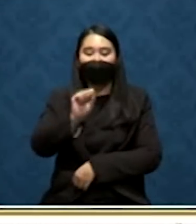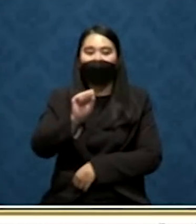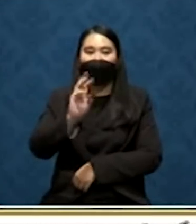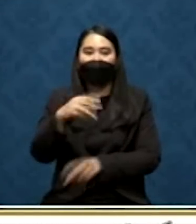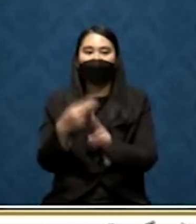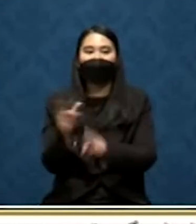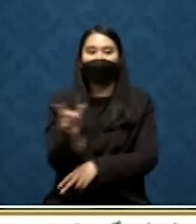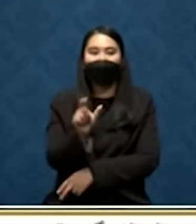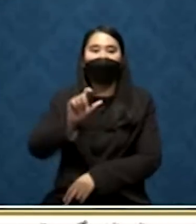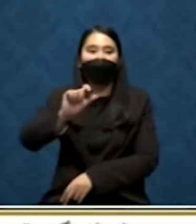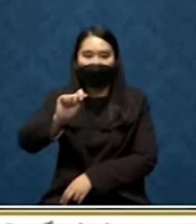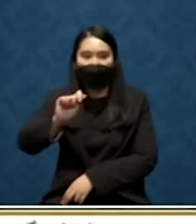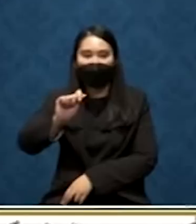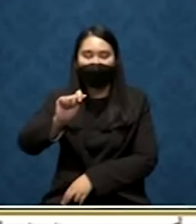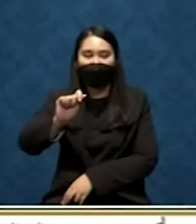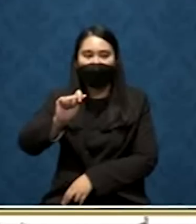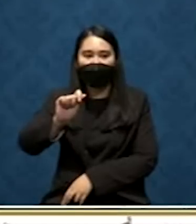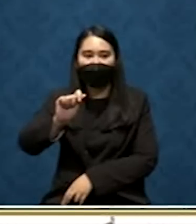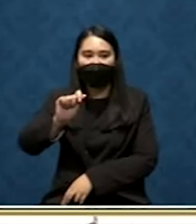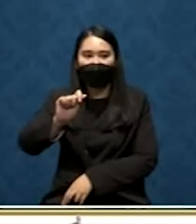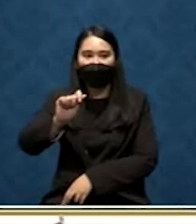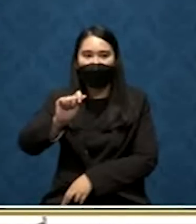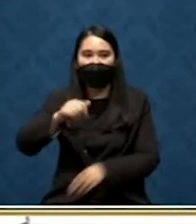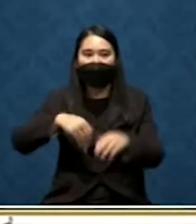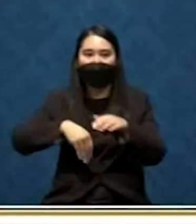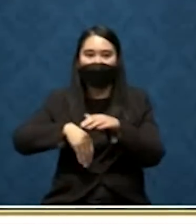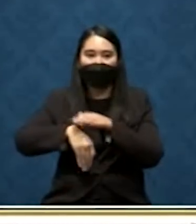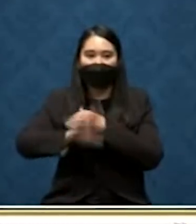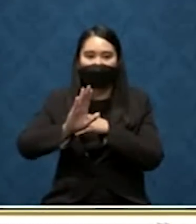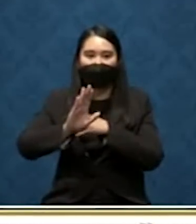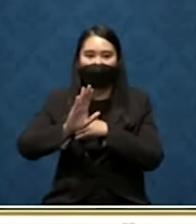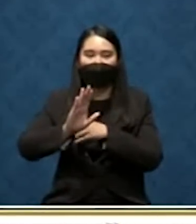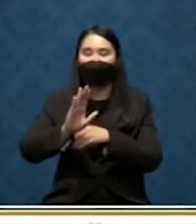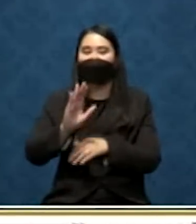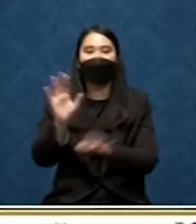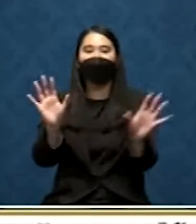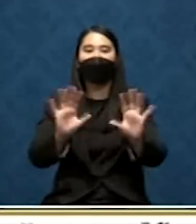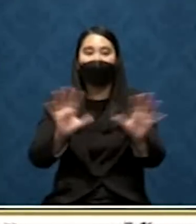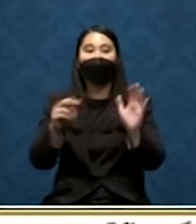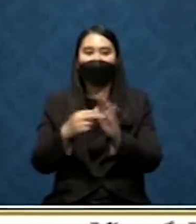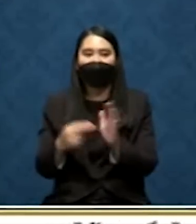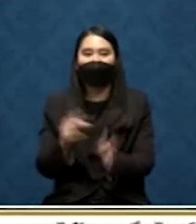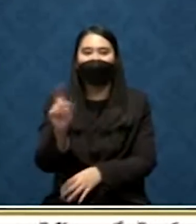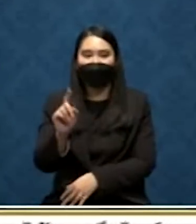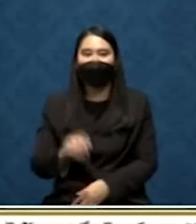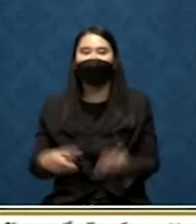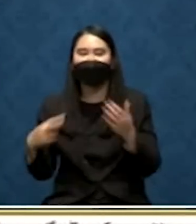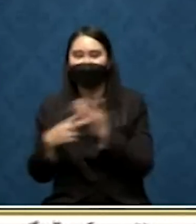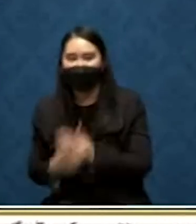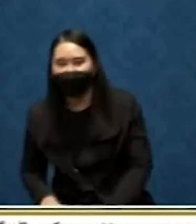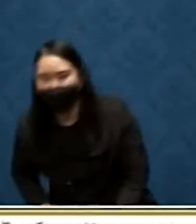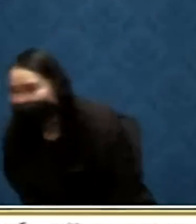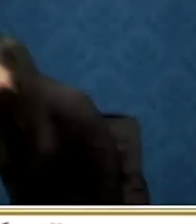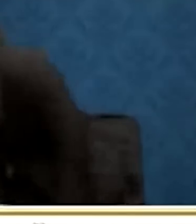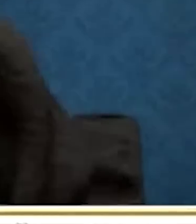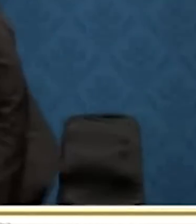หรอในอุปกิปาเจริยางกุลคนนี้จบเฮ ไปเพีงหลำพงไม่ได้ ก็เพราะท่าน... ท่รักษิมัน